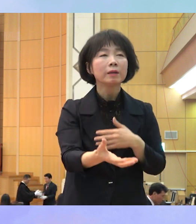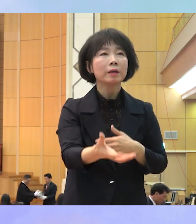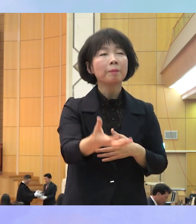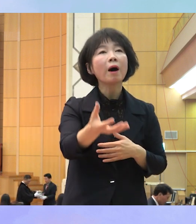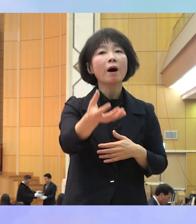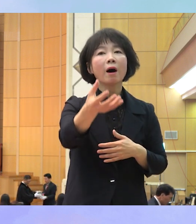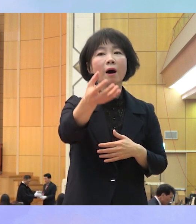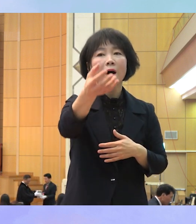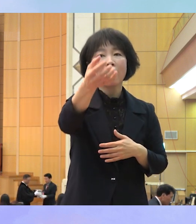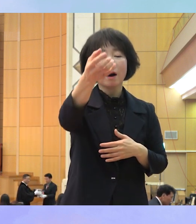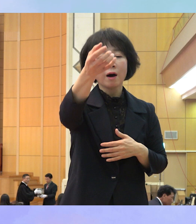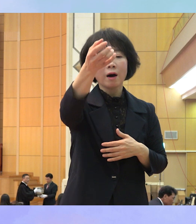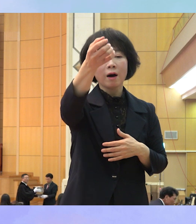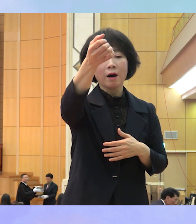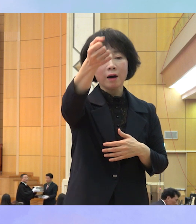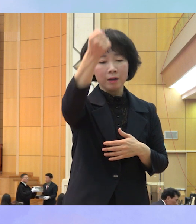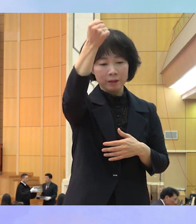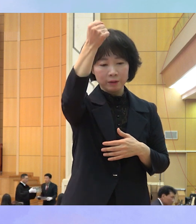형벌을